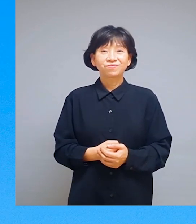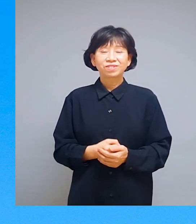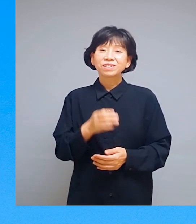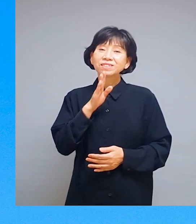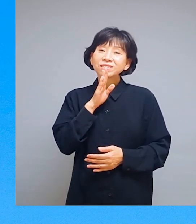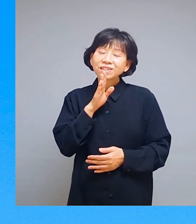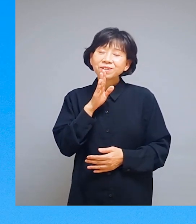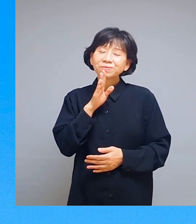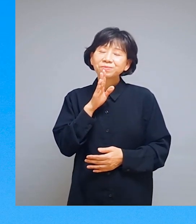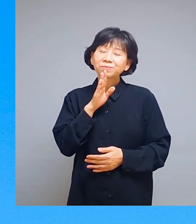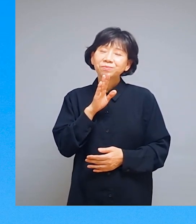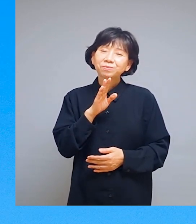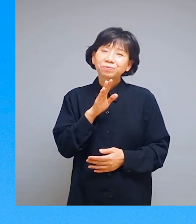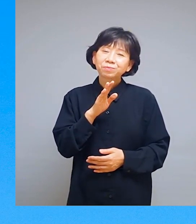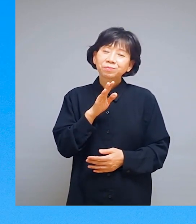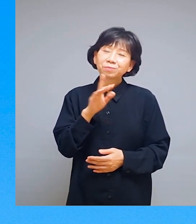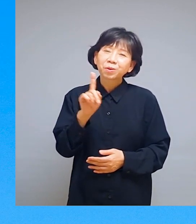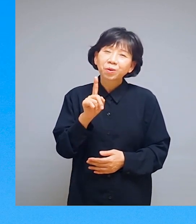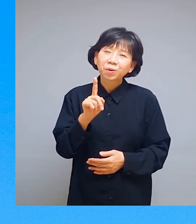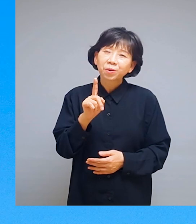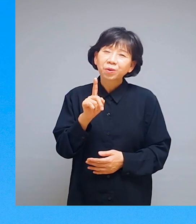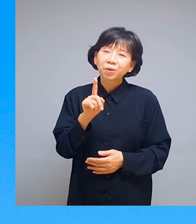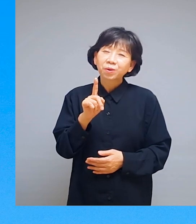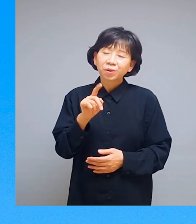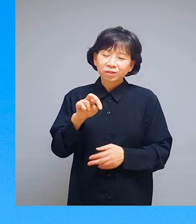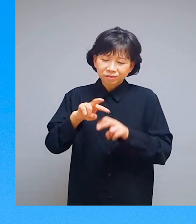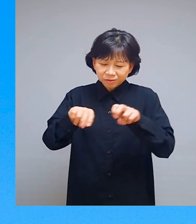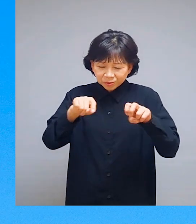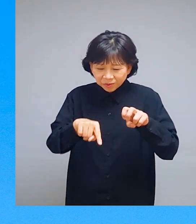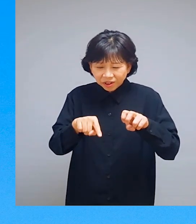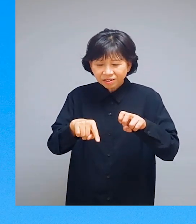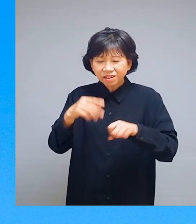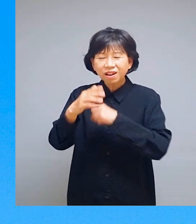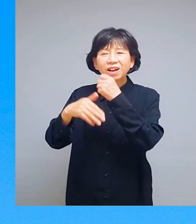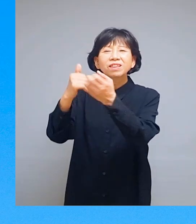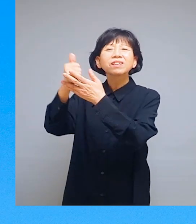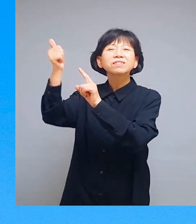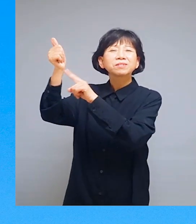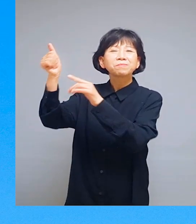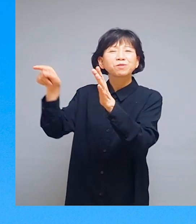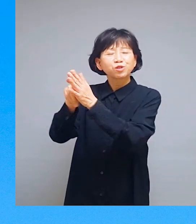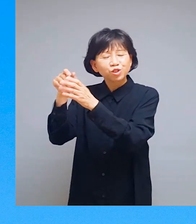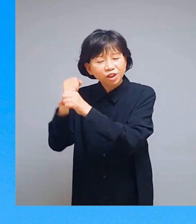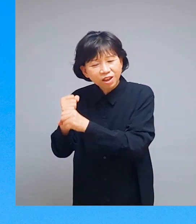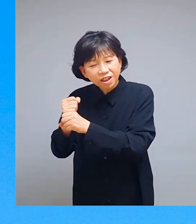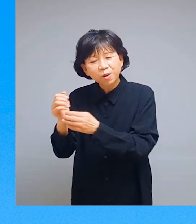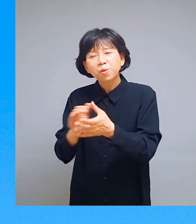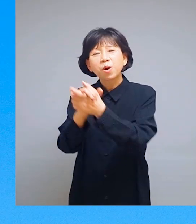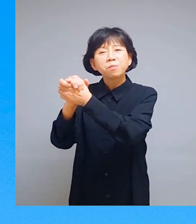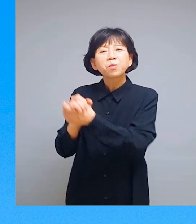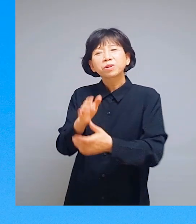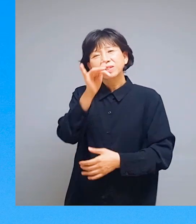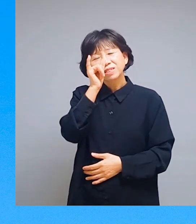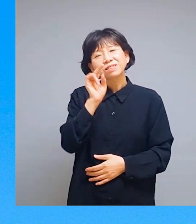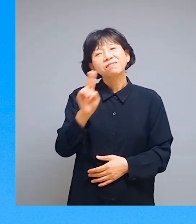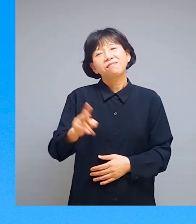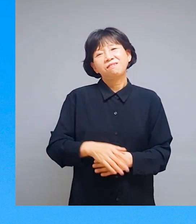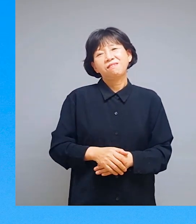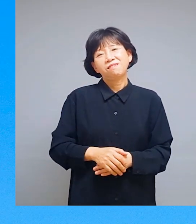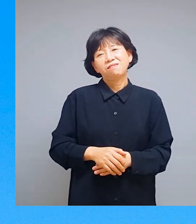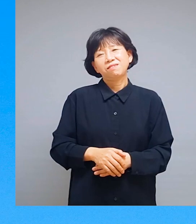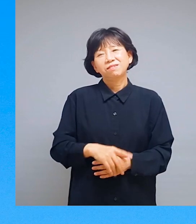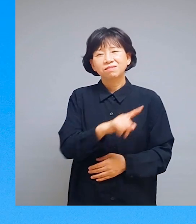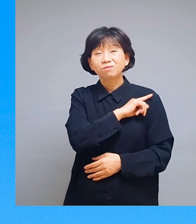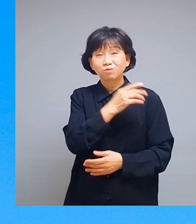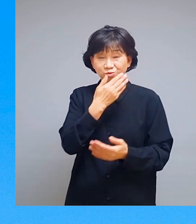진짜 그분과 화목하냐라는 거죠. 하나님을 신뢰하며 살아가고 있느냐라고 하는 거예요. 더